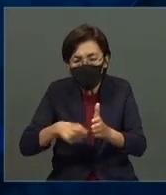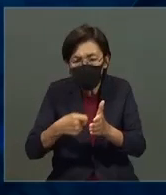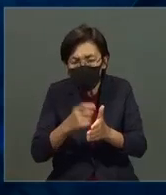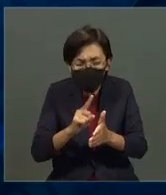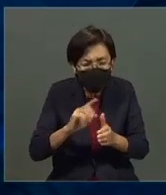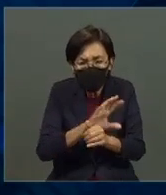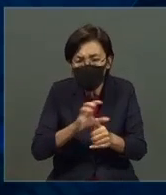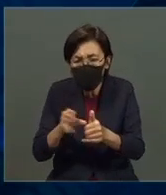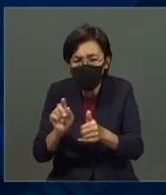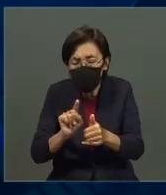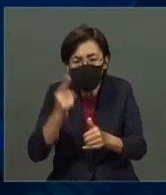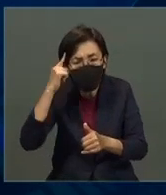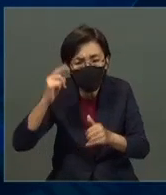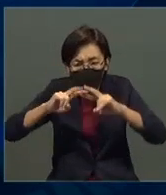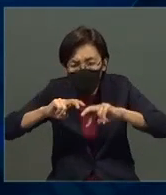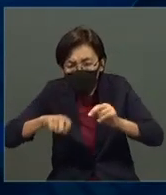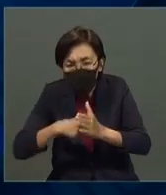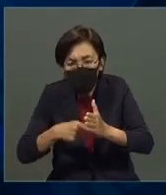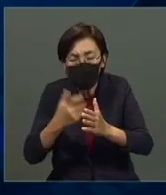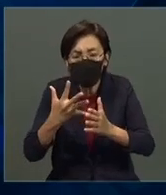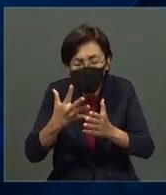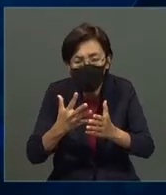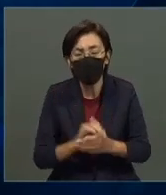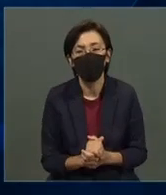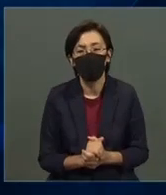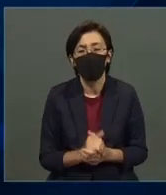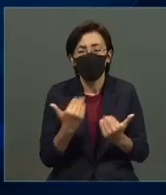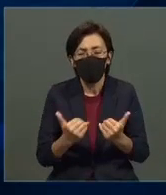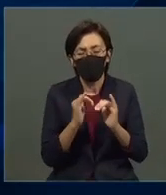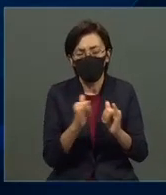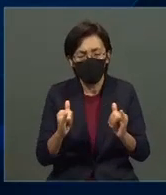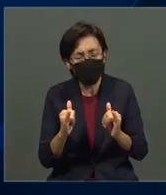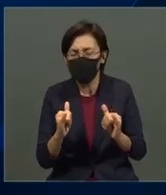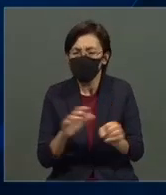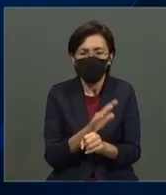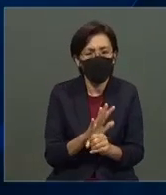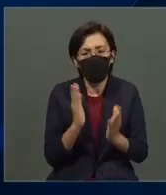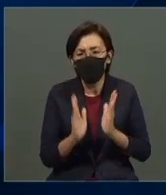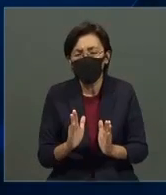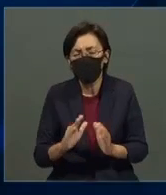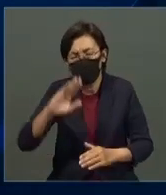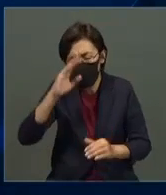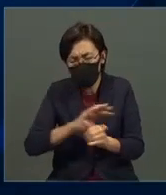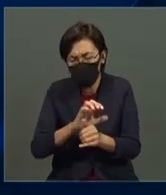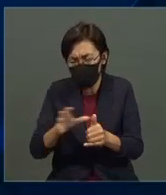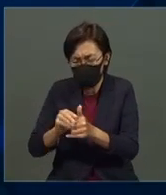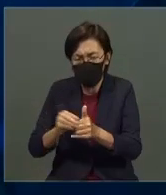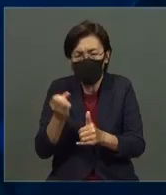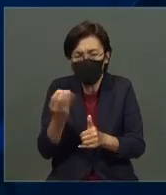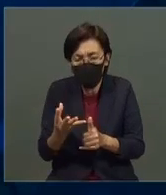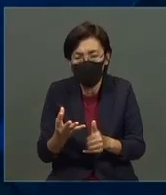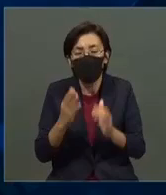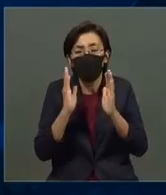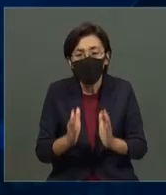มโยงไม่ได้หรือมีความพร้อมในการรองรับผู้ป่วยนะครับที่มีผู้ติดเชื้อครองเตียงตั้งแต่ร้